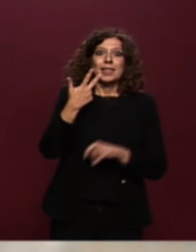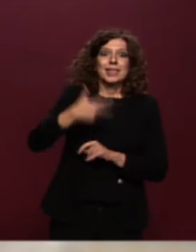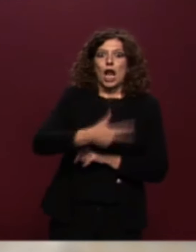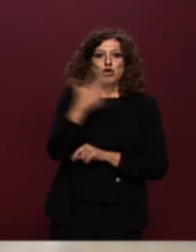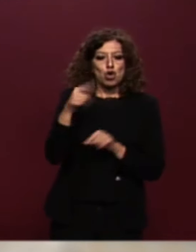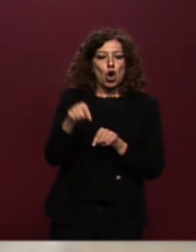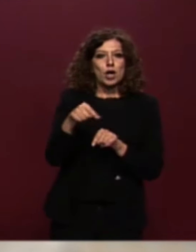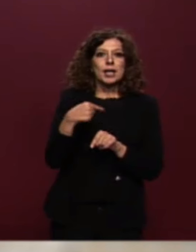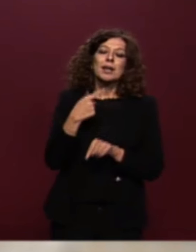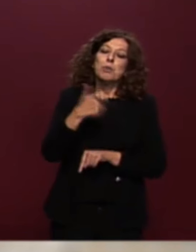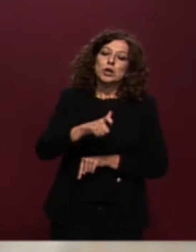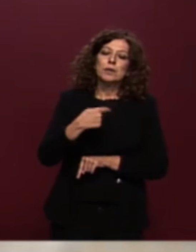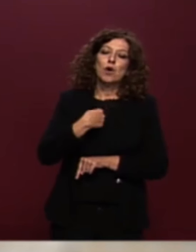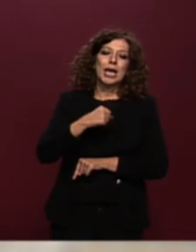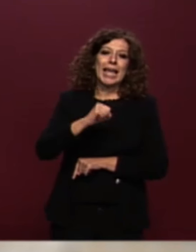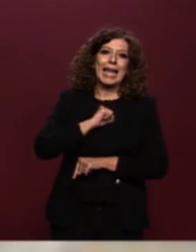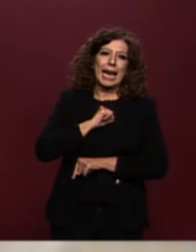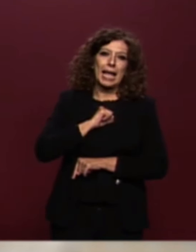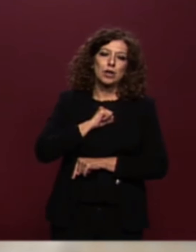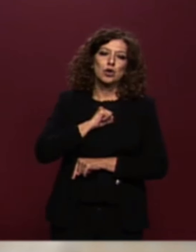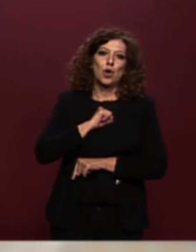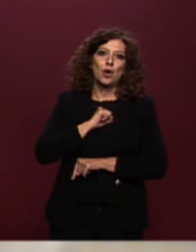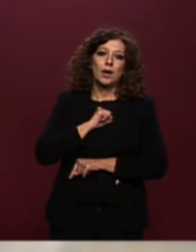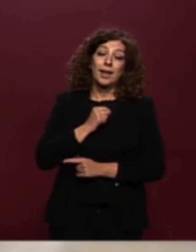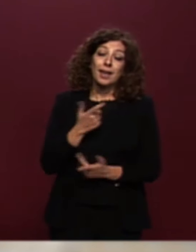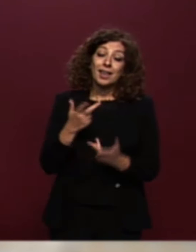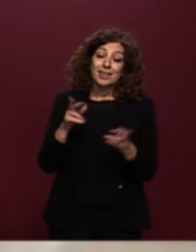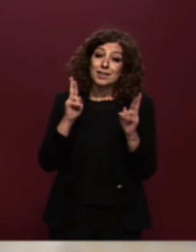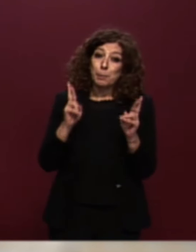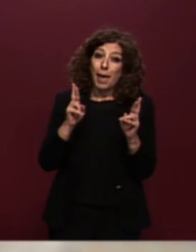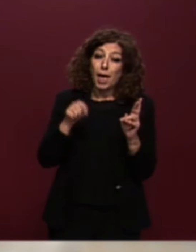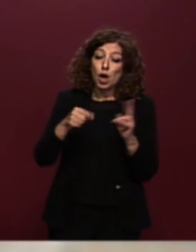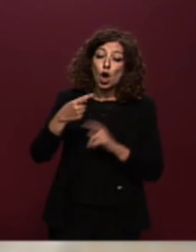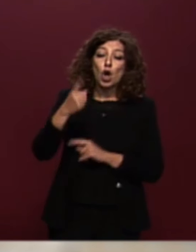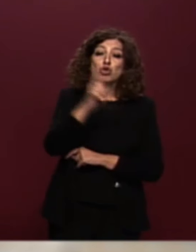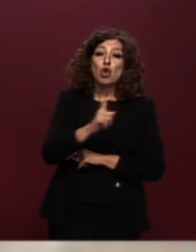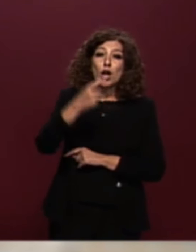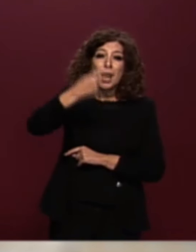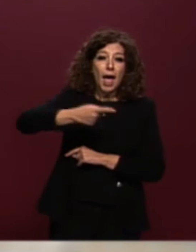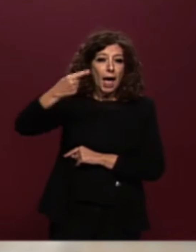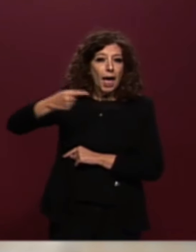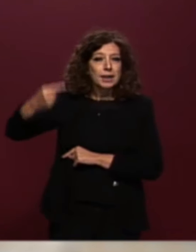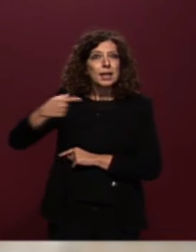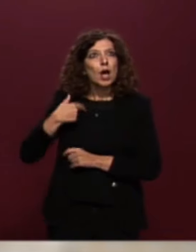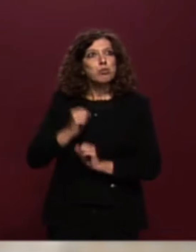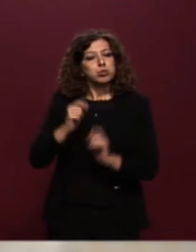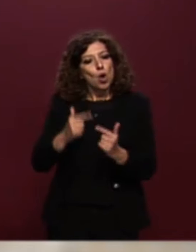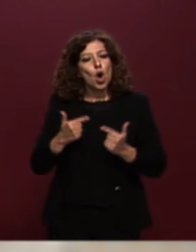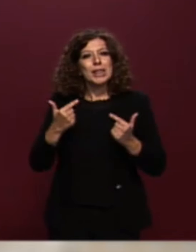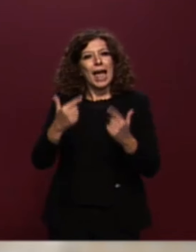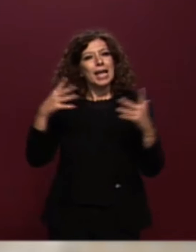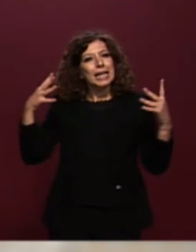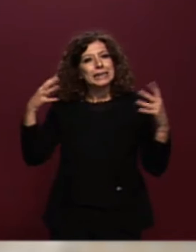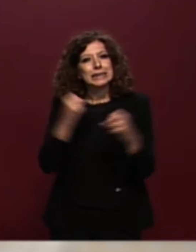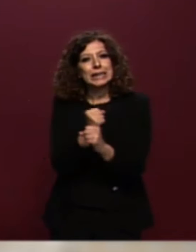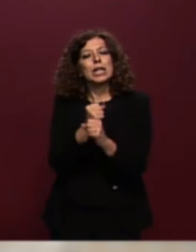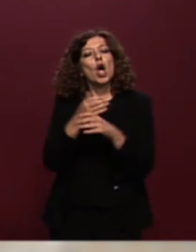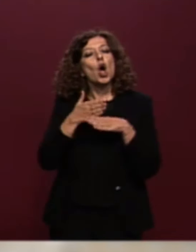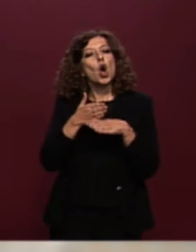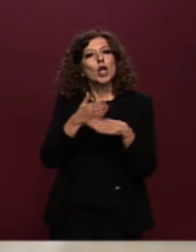credo e mi auguro che queste giornate di approfondimento e di confronti tra le parti favoriscano una sintesi e una